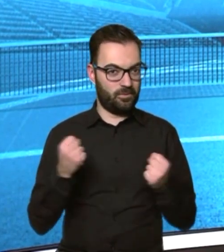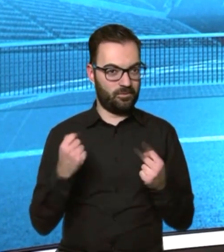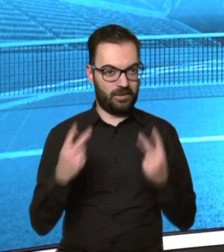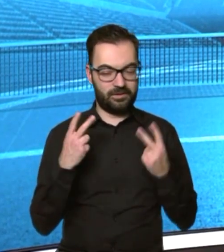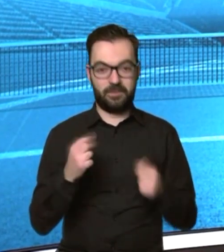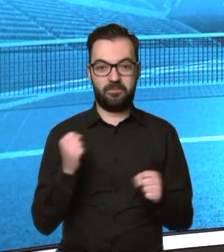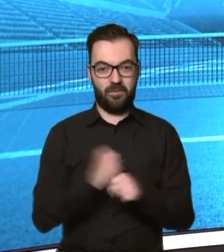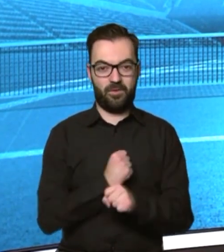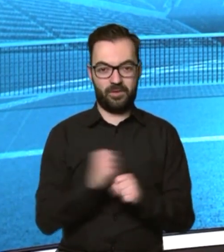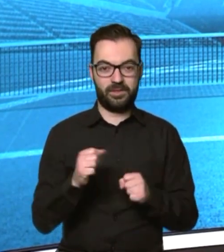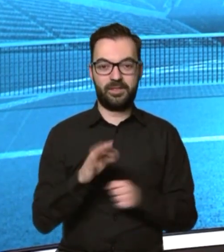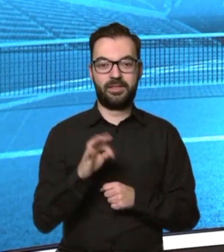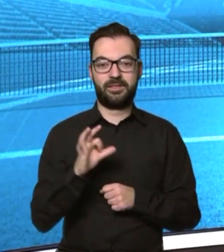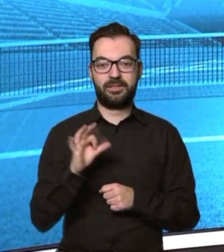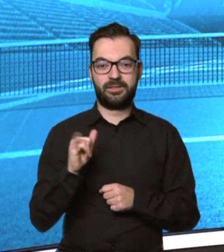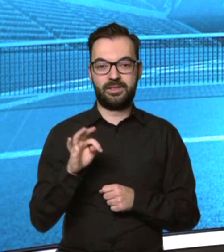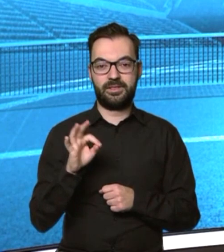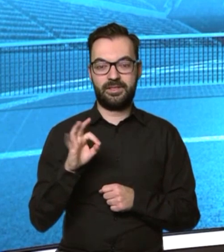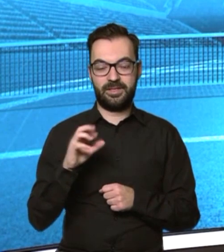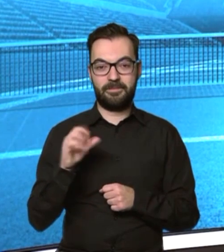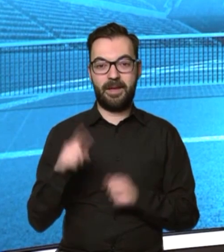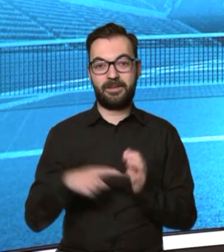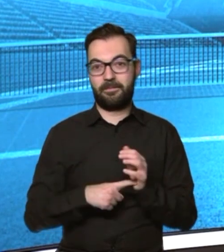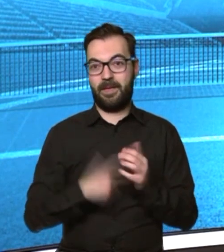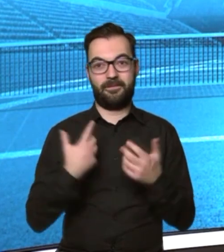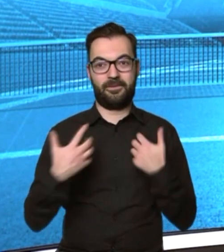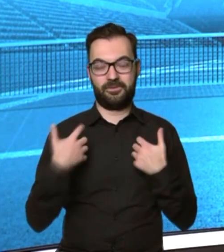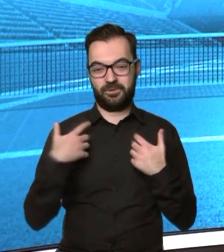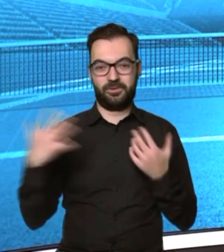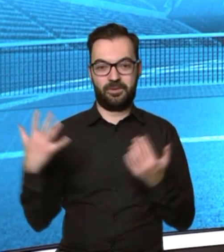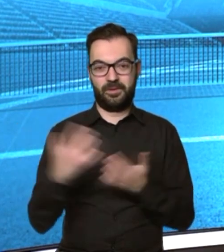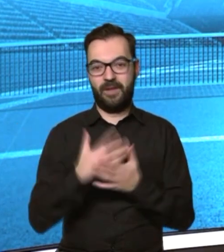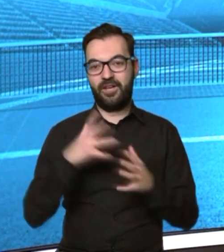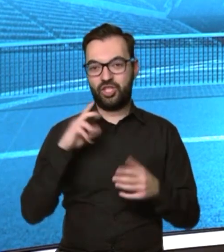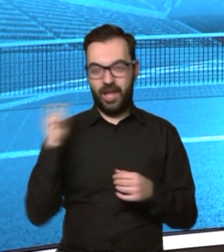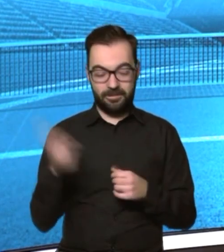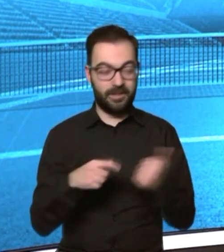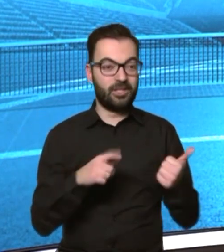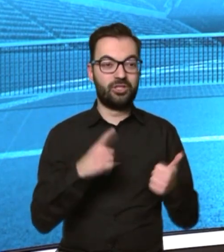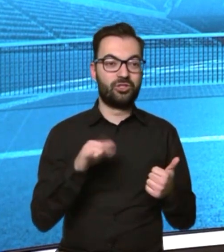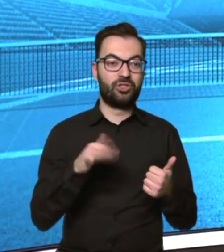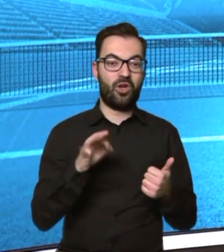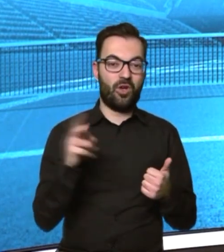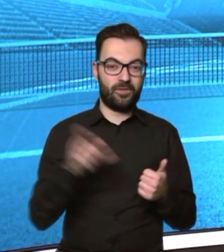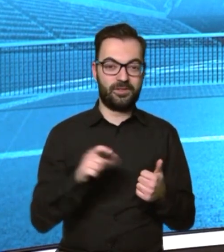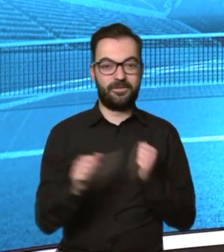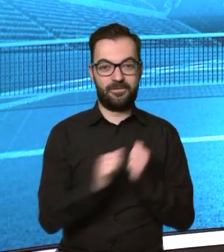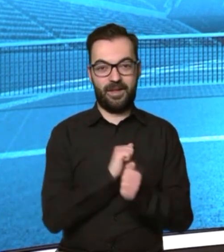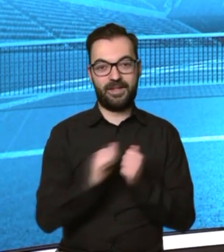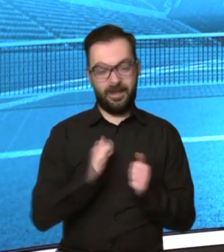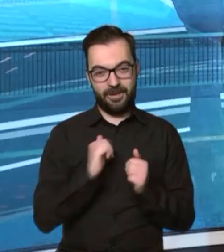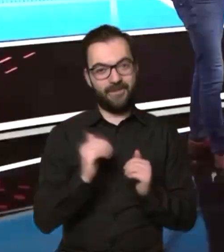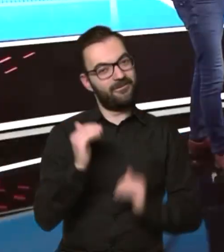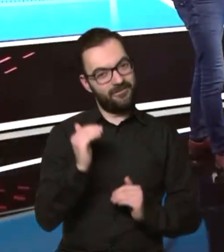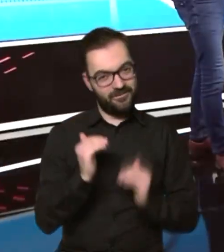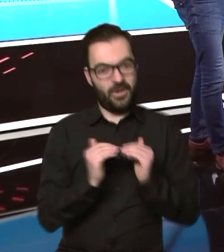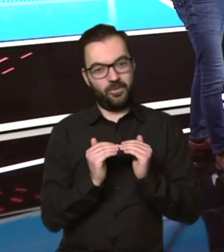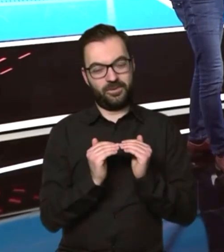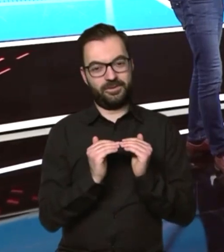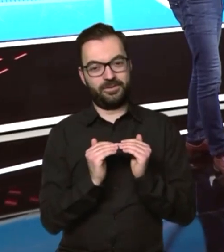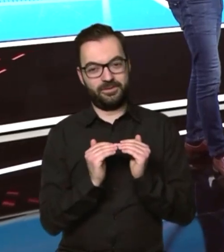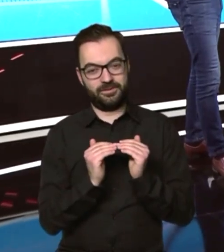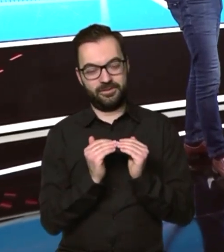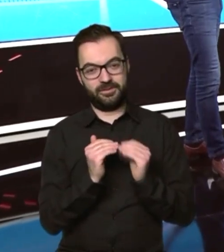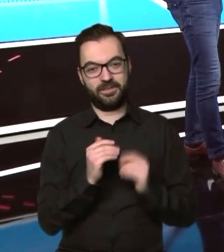zagrają odpowiednio. Stefanos Tsitsipas o swój pierwszy wielkoszlemowy tytuł w karierze. Nowak Djokovic o to, żeby wyrównać,